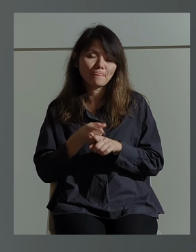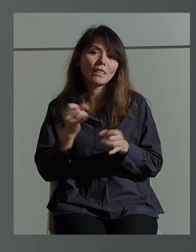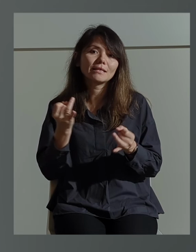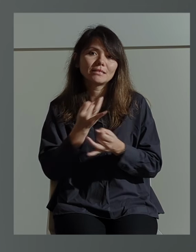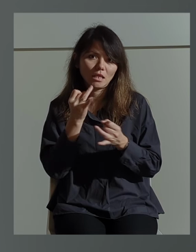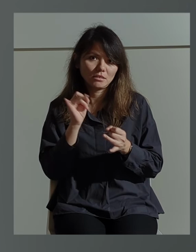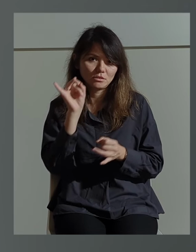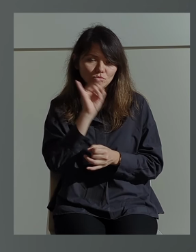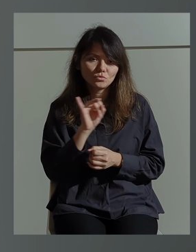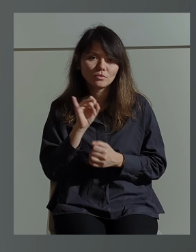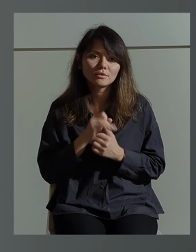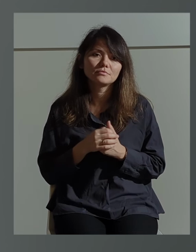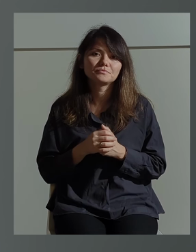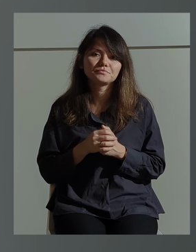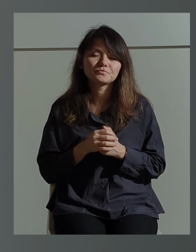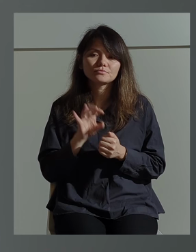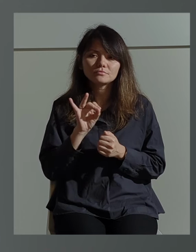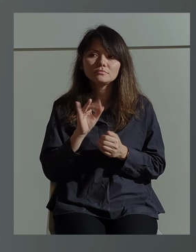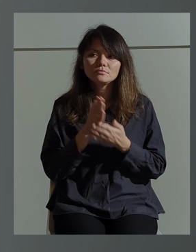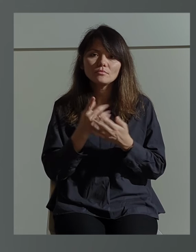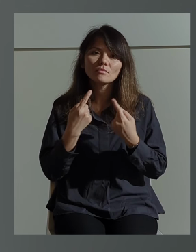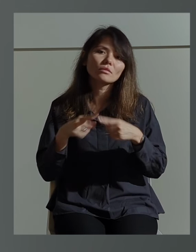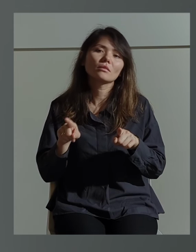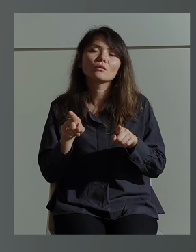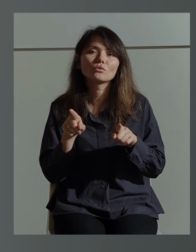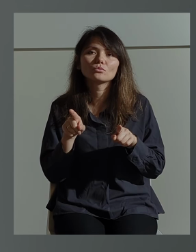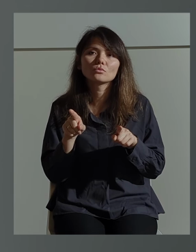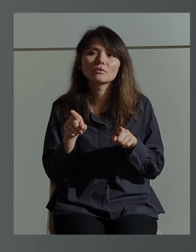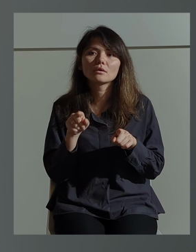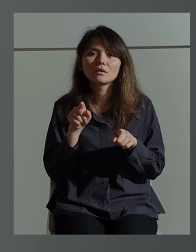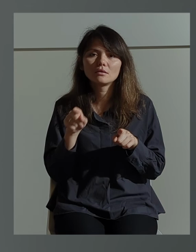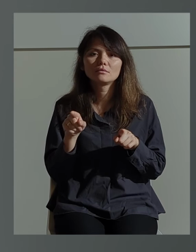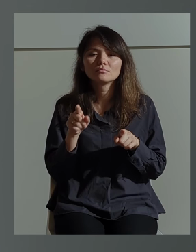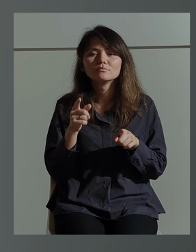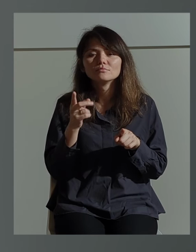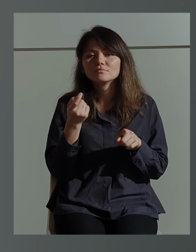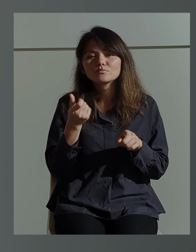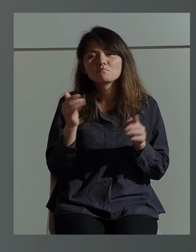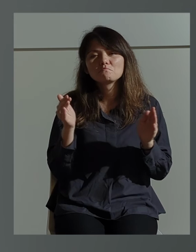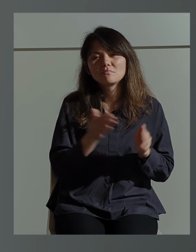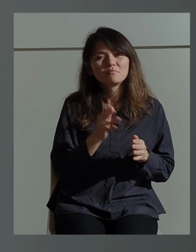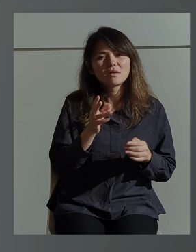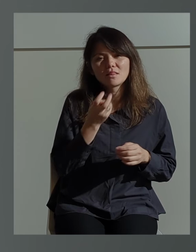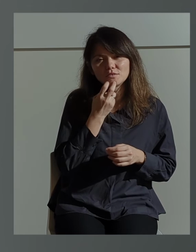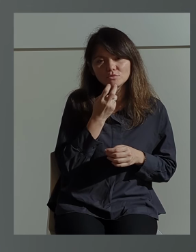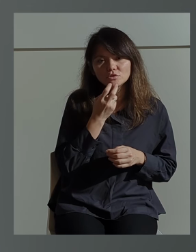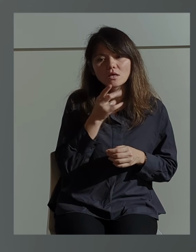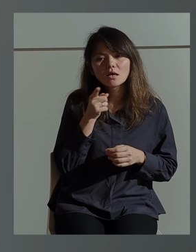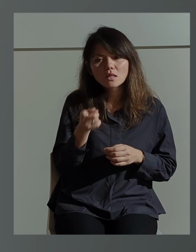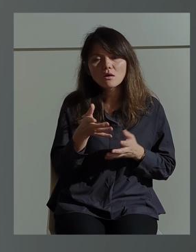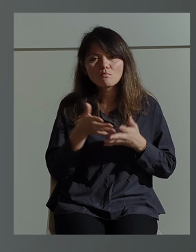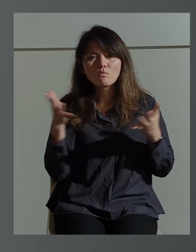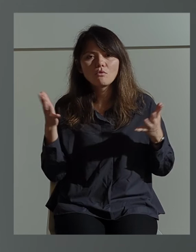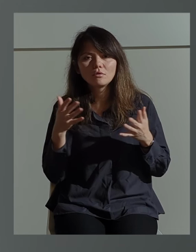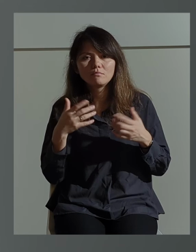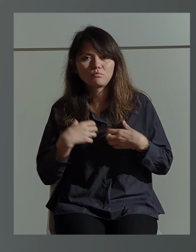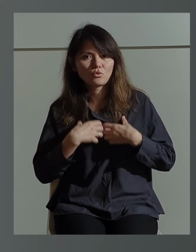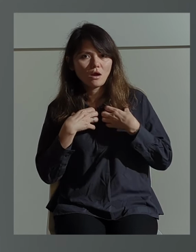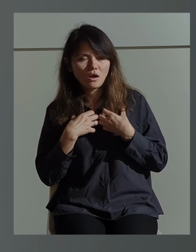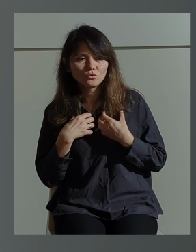а или вот другая гораздо менее смешная и гораздо более пугающая